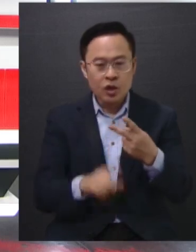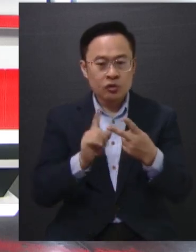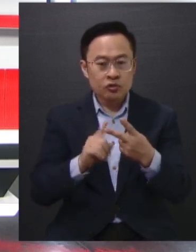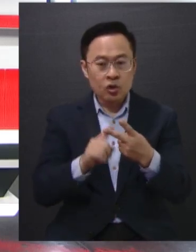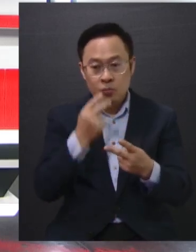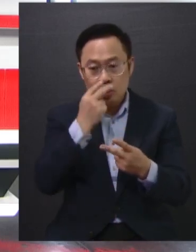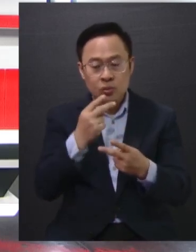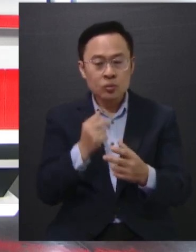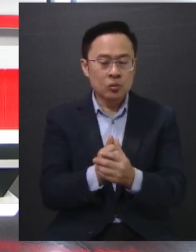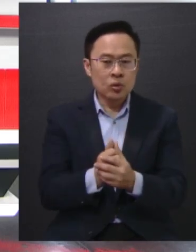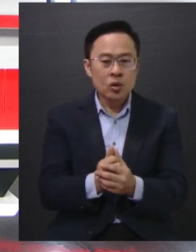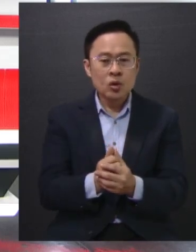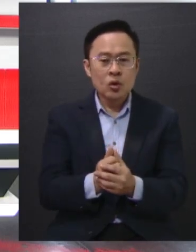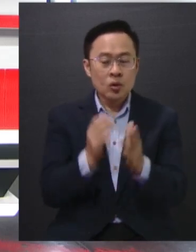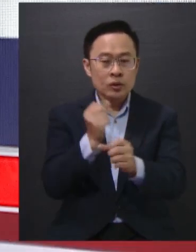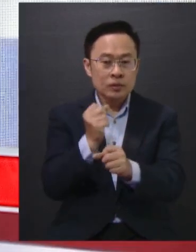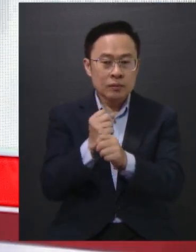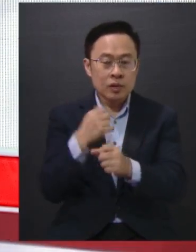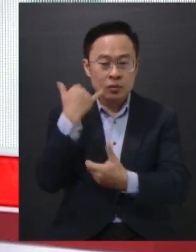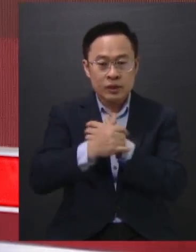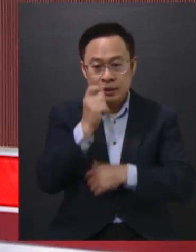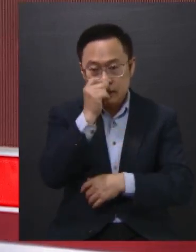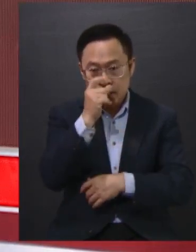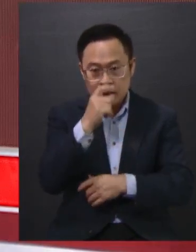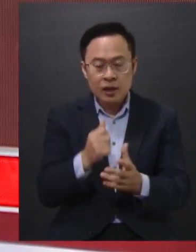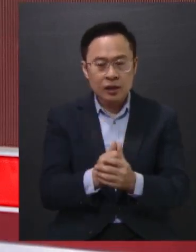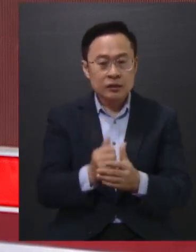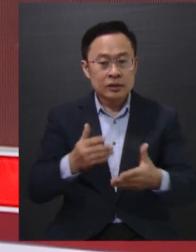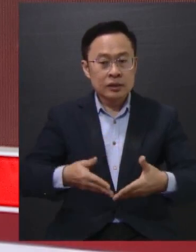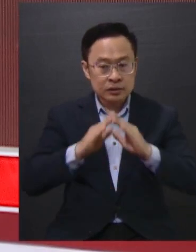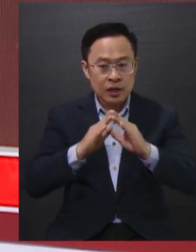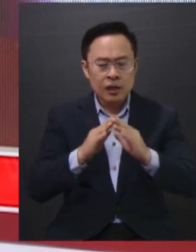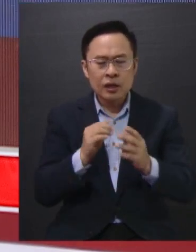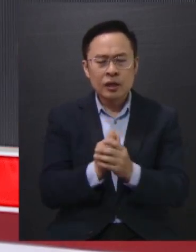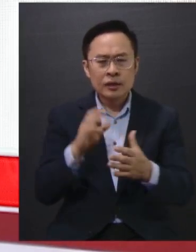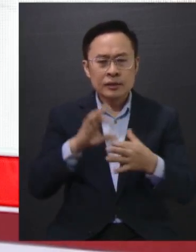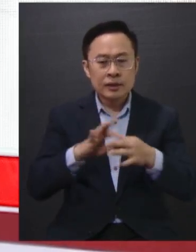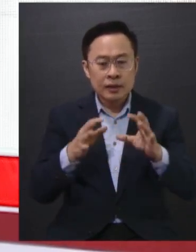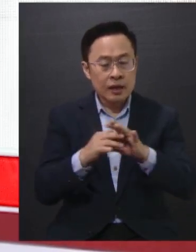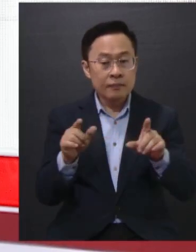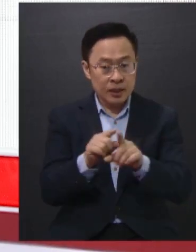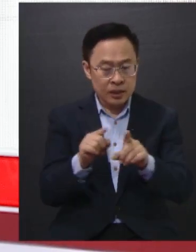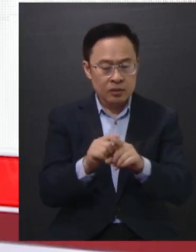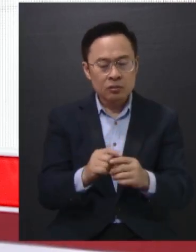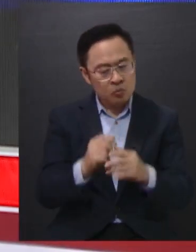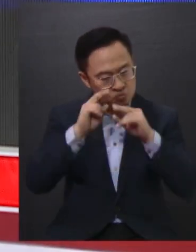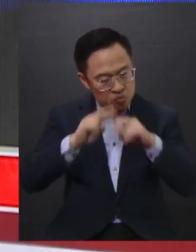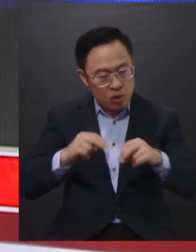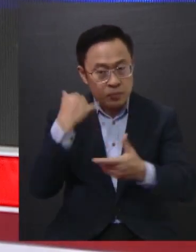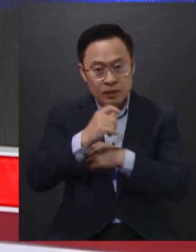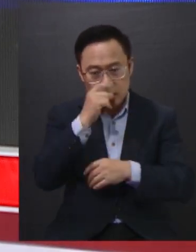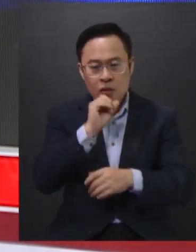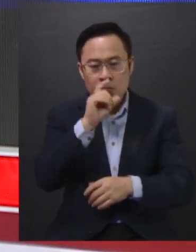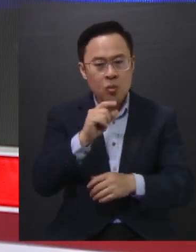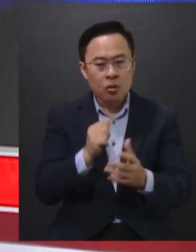ไปดูฝั่งสื่ออาวุโสจากกาตาร์เขาบอกว่าเป็นผู้ร่วมก่อตั้ง Be In Sport เลยครับก็วิเคราะห์ว่าทีมชาติไทยเนี่ยจะตก